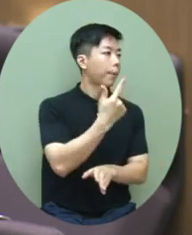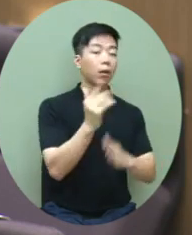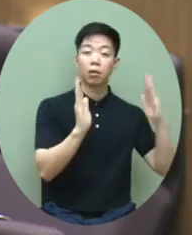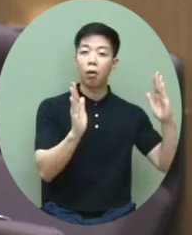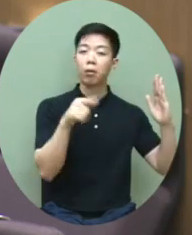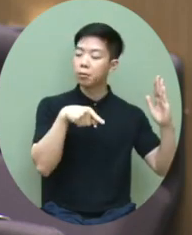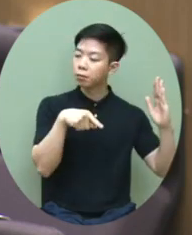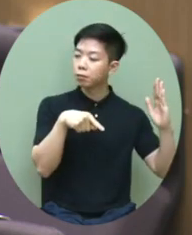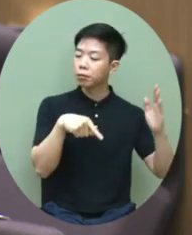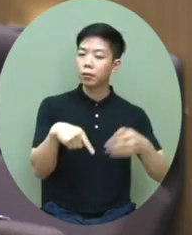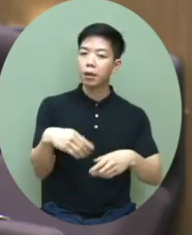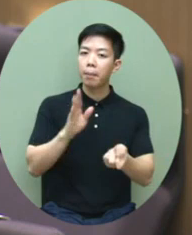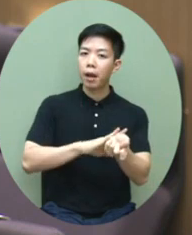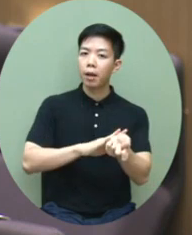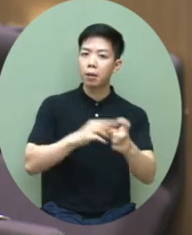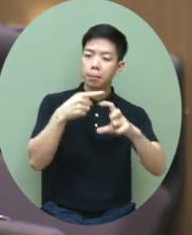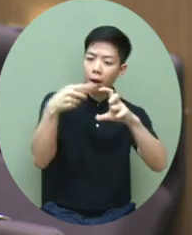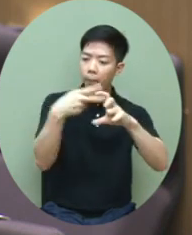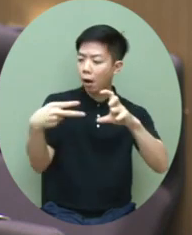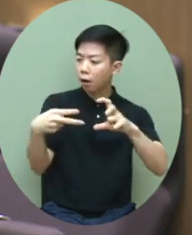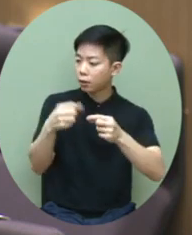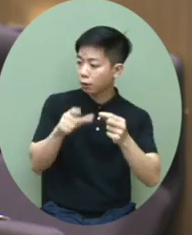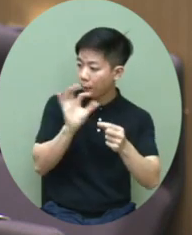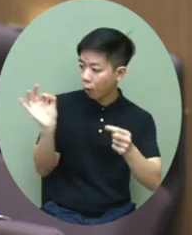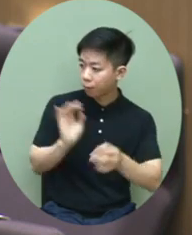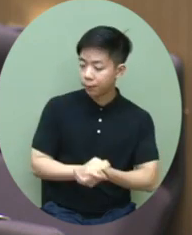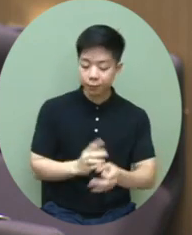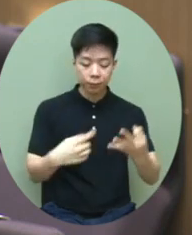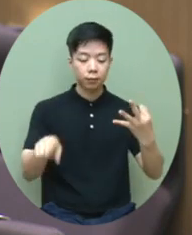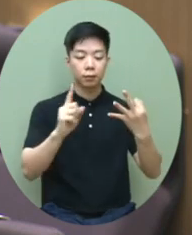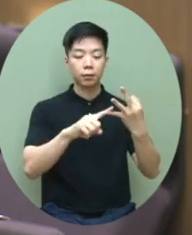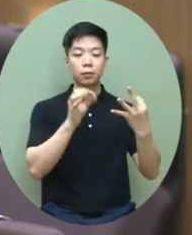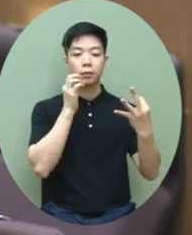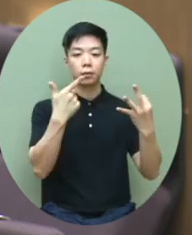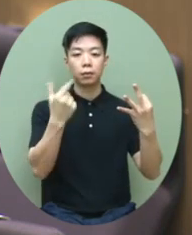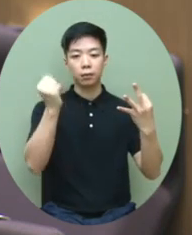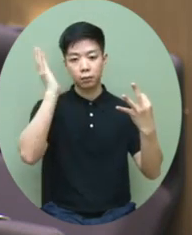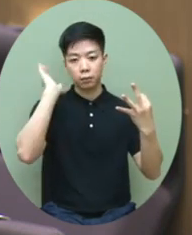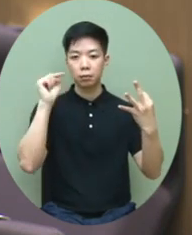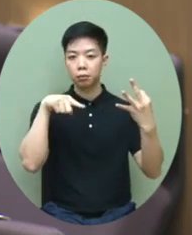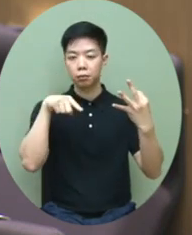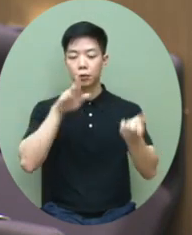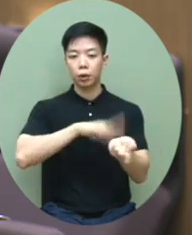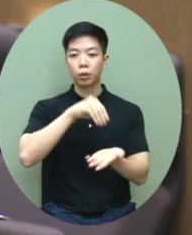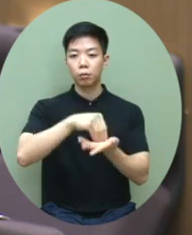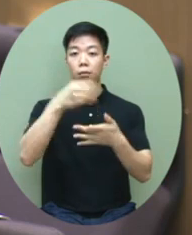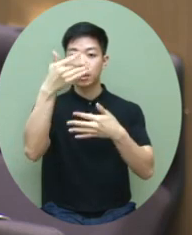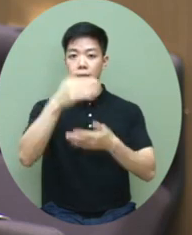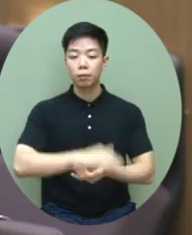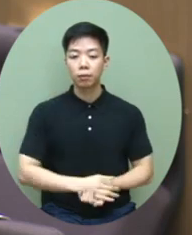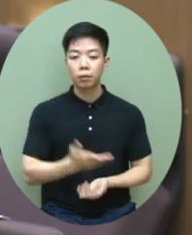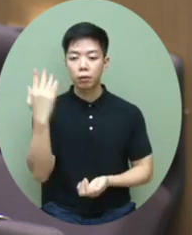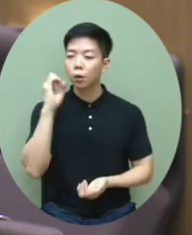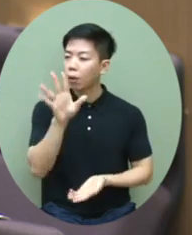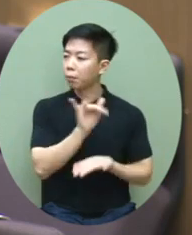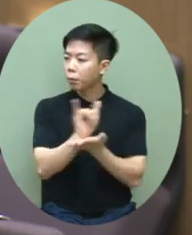那個第三位公布嗰、那個80歲男咧，有冇話佢係幾時確診？因為啱啱都係淨係提到佢入院